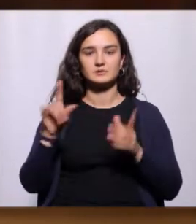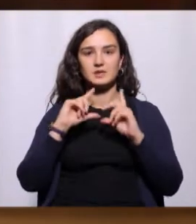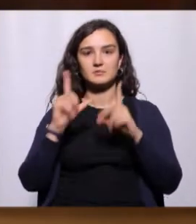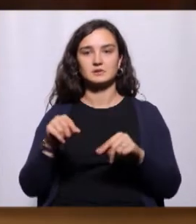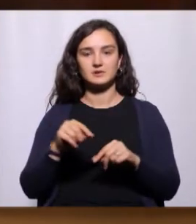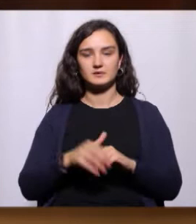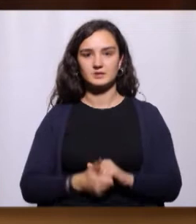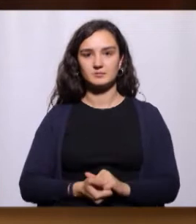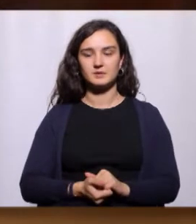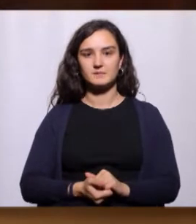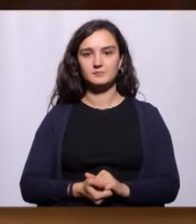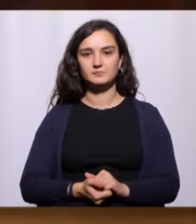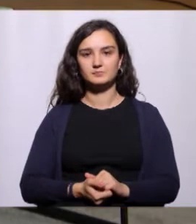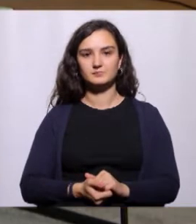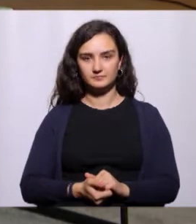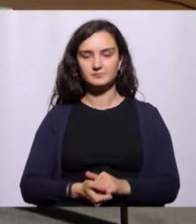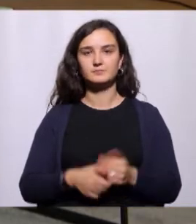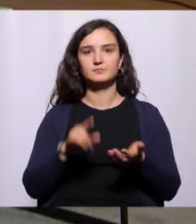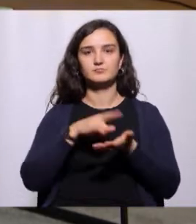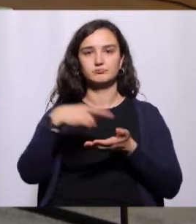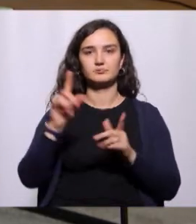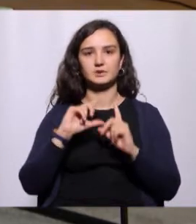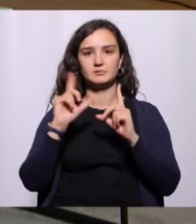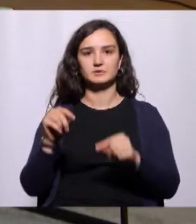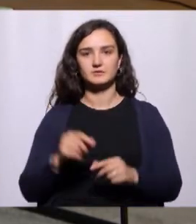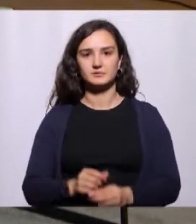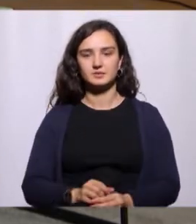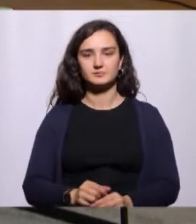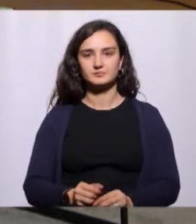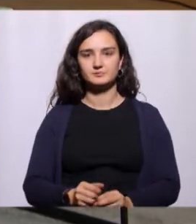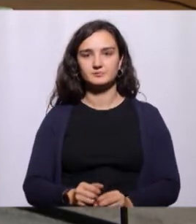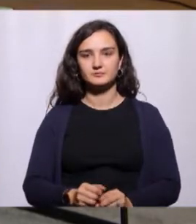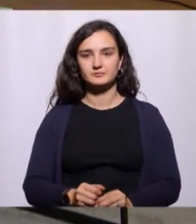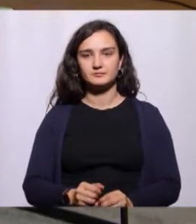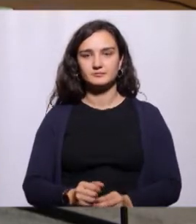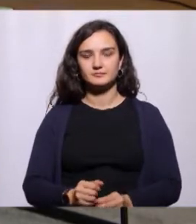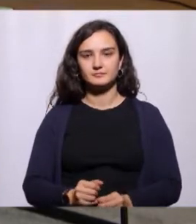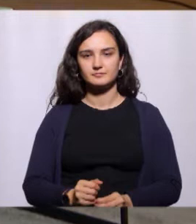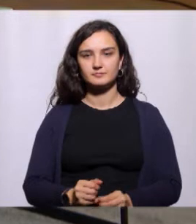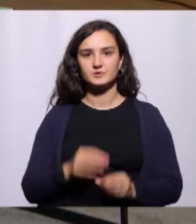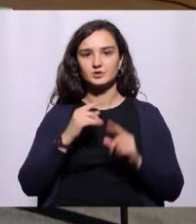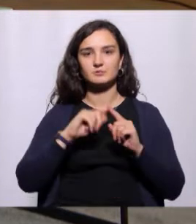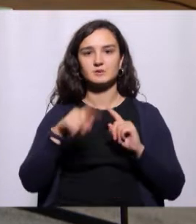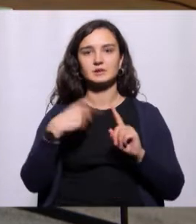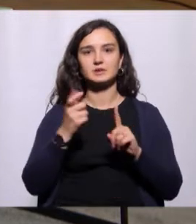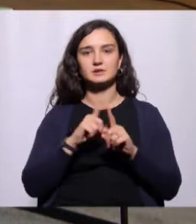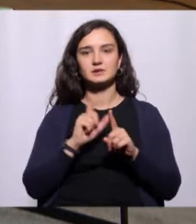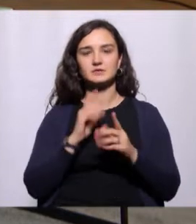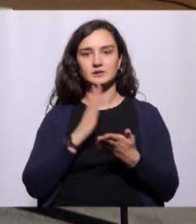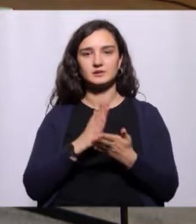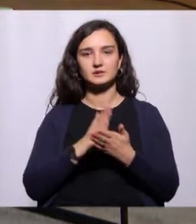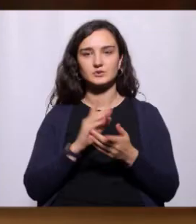Departure, გამგზავრება. Departure, გამგზავრება. Our next word, I think, is